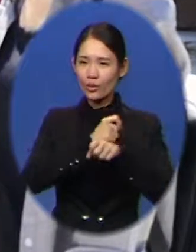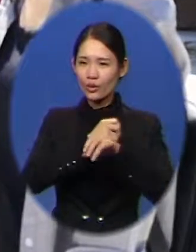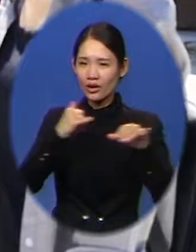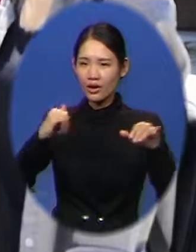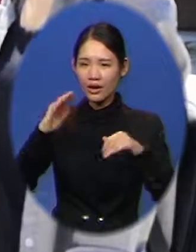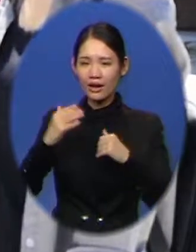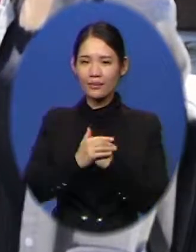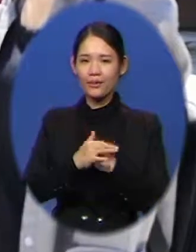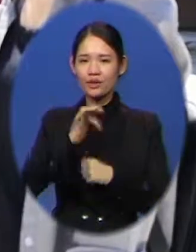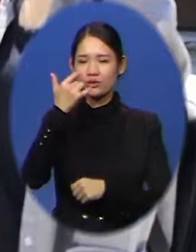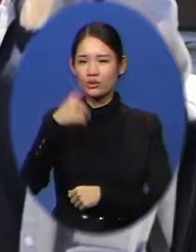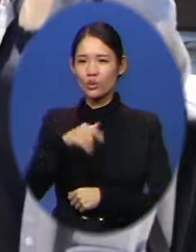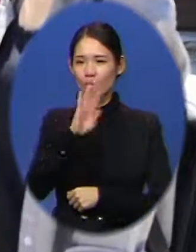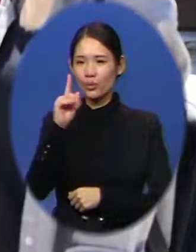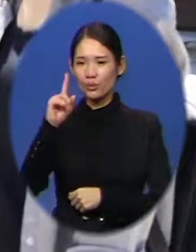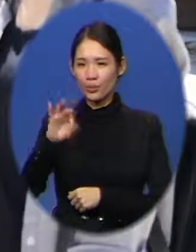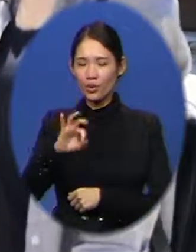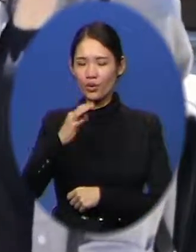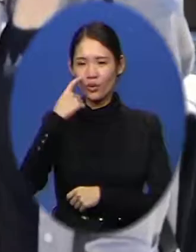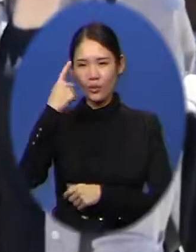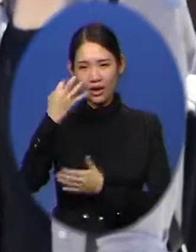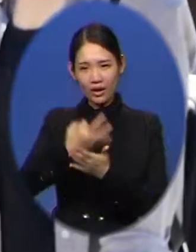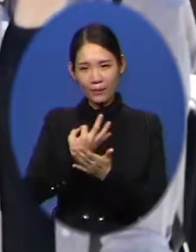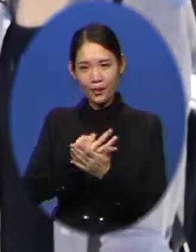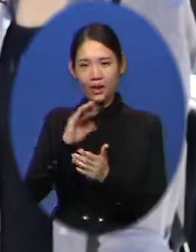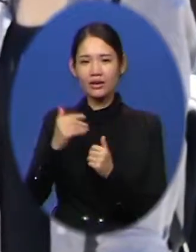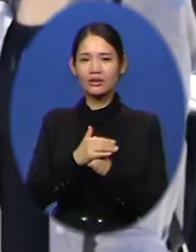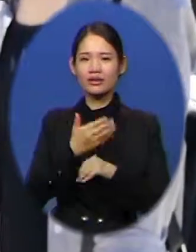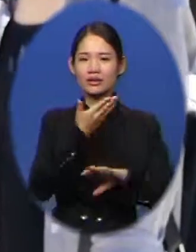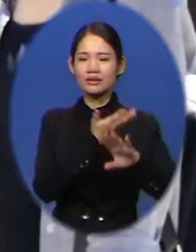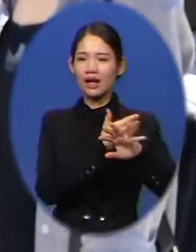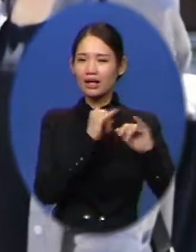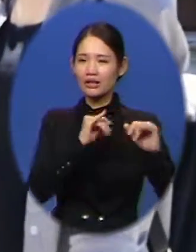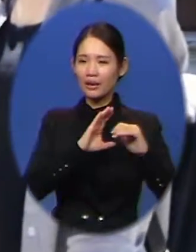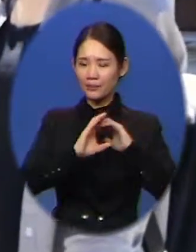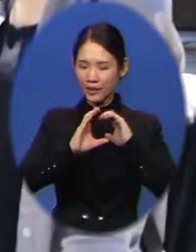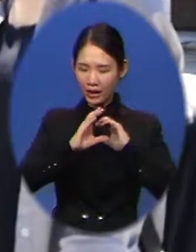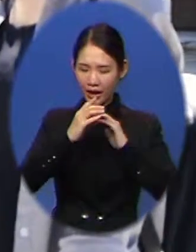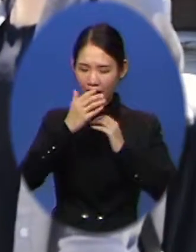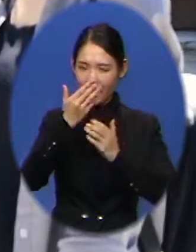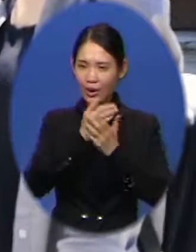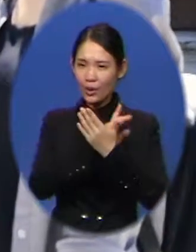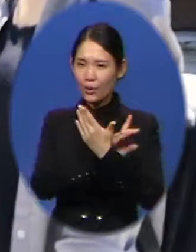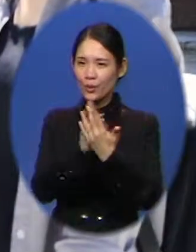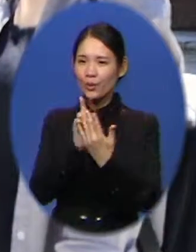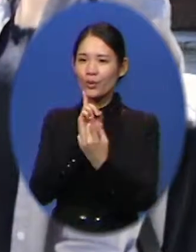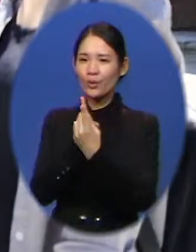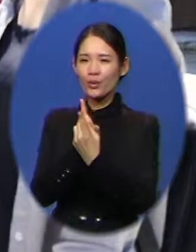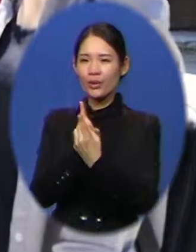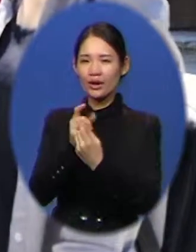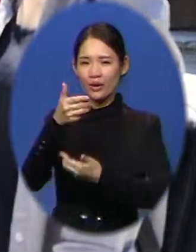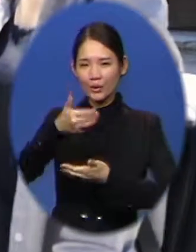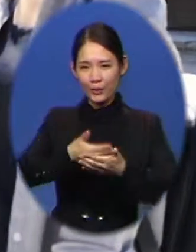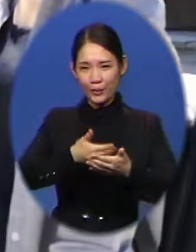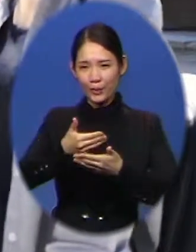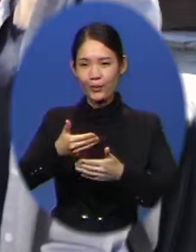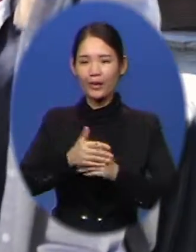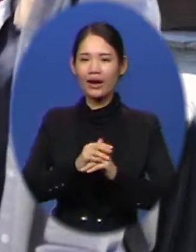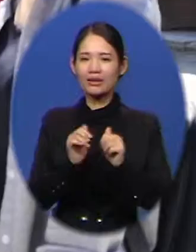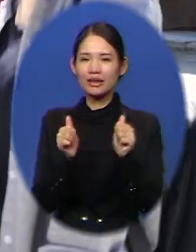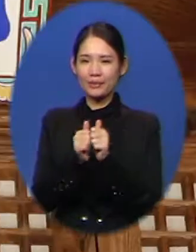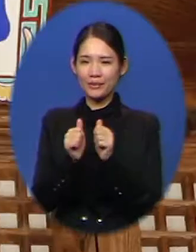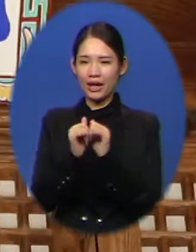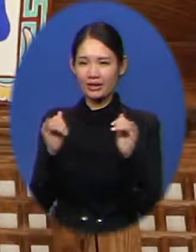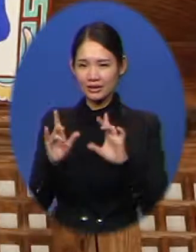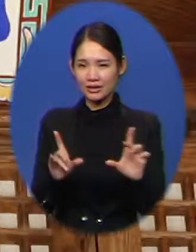녹봉을 받잖아요. 녹봉도 받고 이제 다른 사람들과 교류를 하고, 그게 이제 어떻게 보면 양반 남자들이 할 수 있는 일이었다고 봐야 되겠죠.